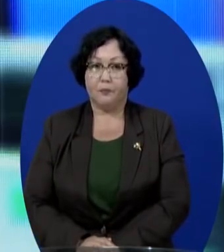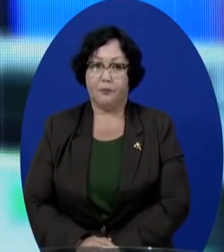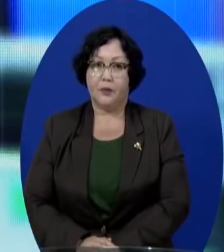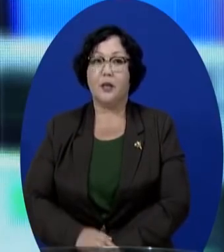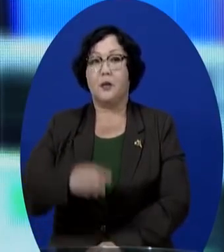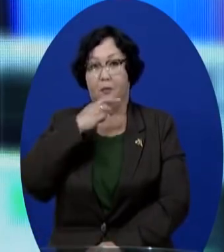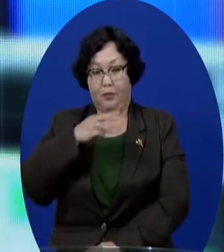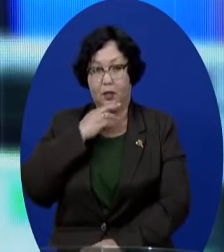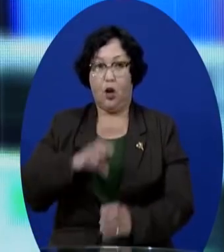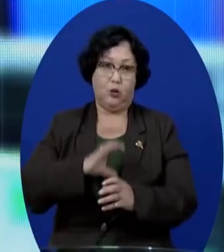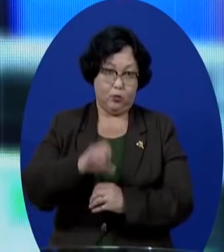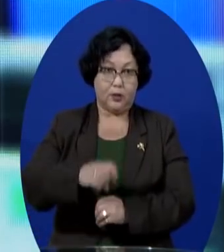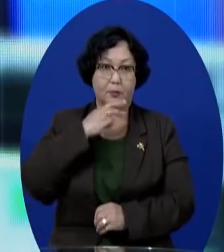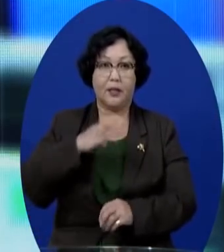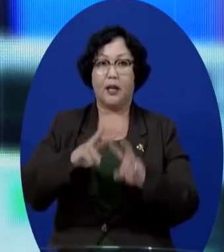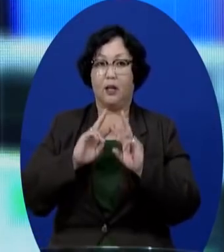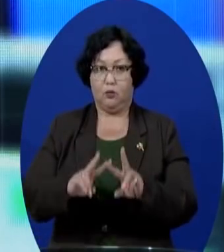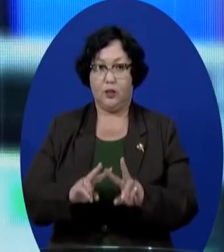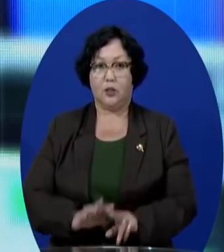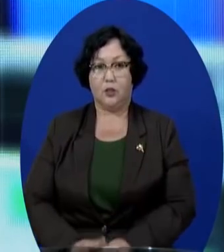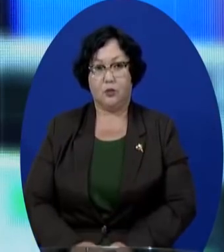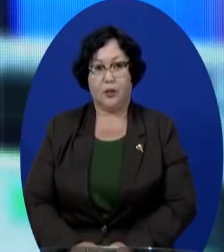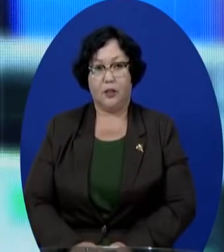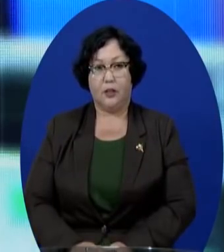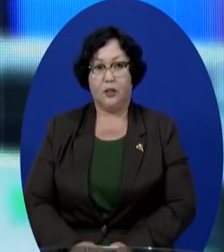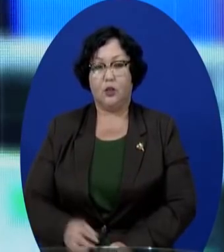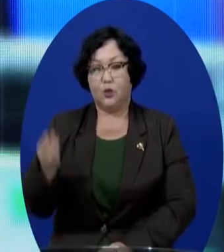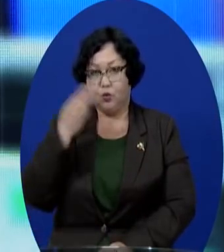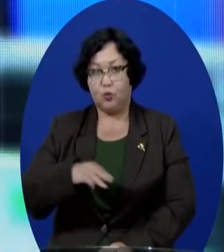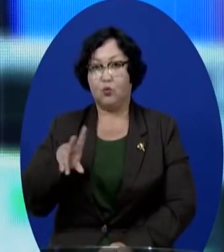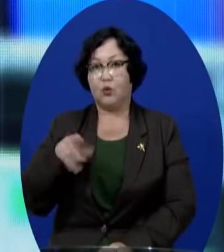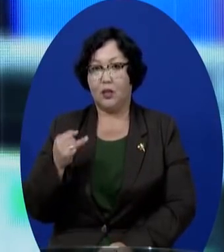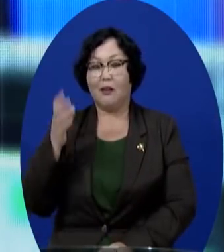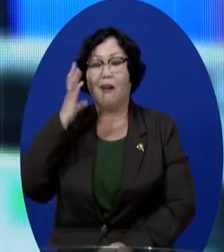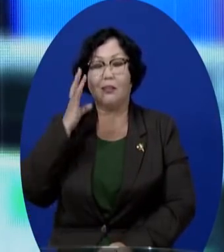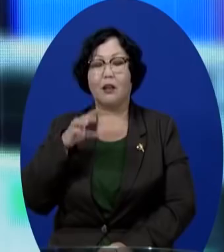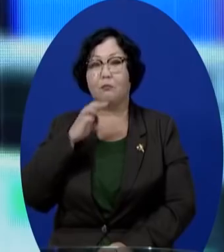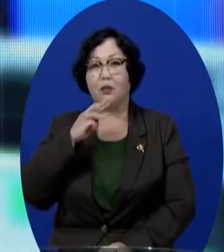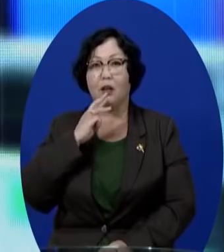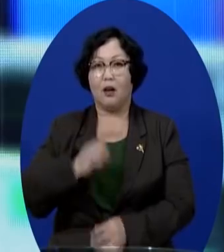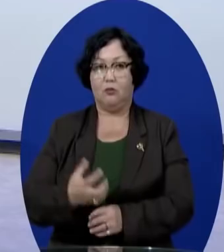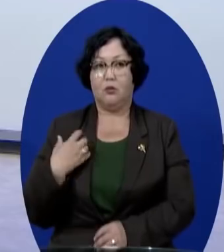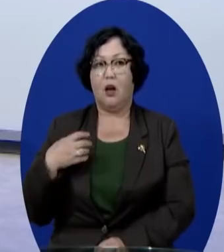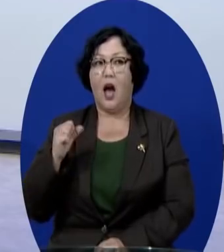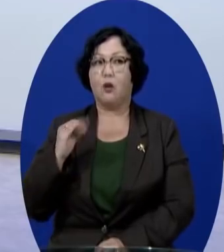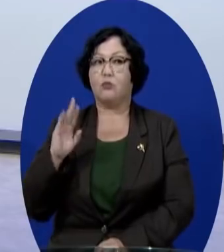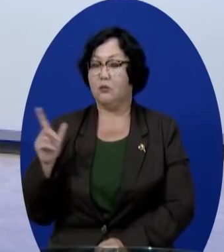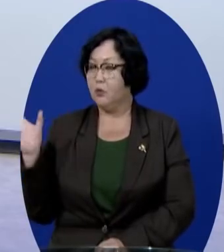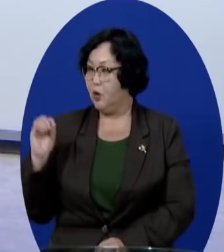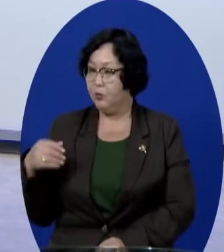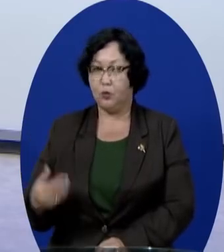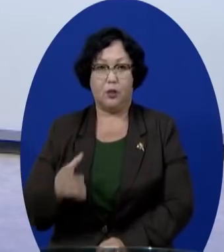Цагт мэдээллийн хөтөлбөр дэлхийд их нөрнөж байгаа үйл явдлын мэдээллээр үргэлжлүүлж байна. Зэферин шод студид гадаад мэдээний тоймч Аримчмиг ажиллаж байна. Аримдүргийн